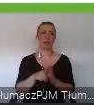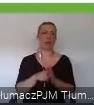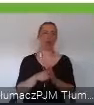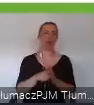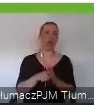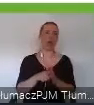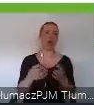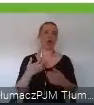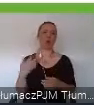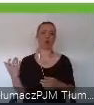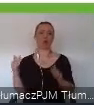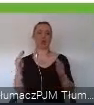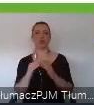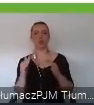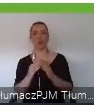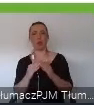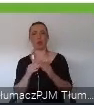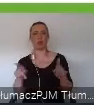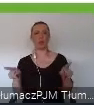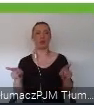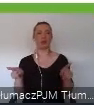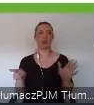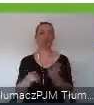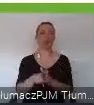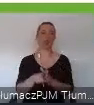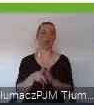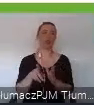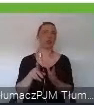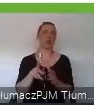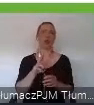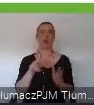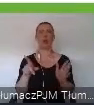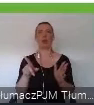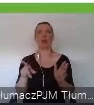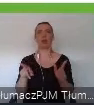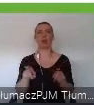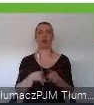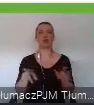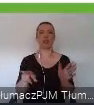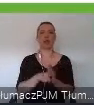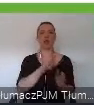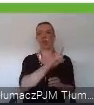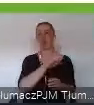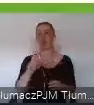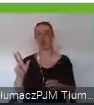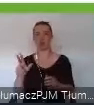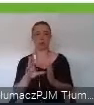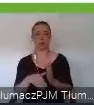domowych, to trzeba wyraźnie powiedzieć. To jest czas wyzwań, czas i podejmowania inwestycji na każdą